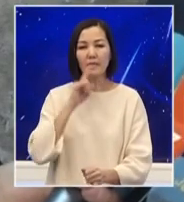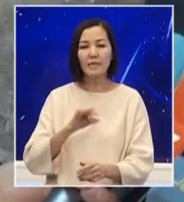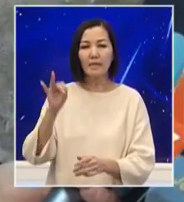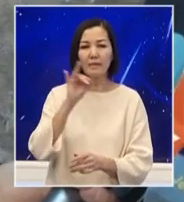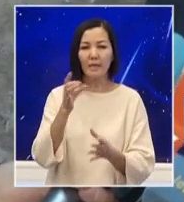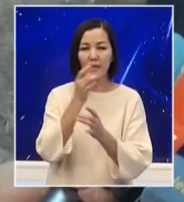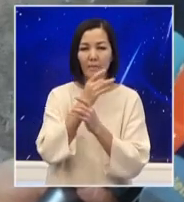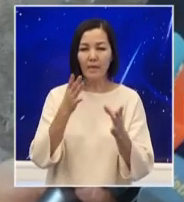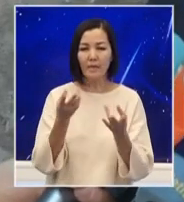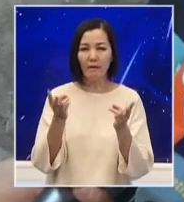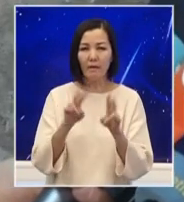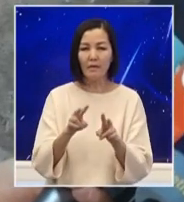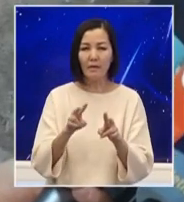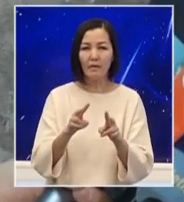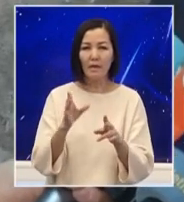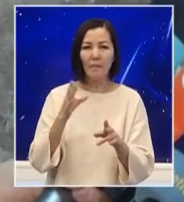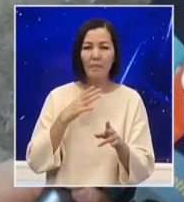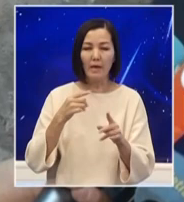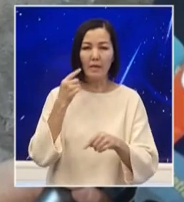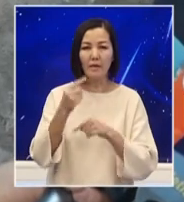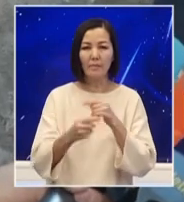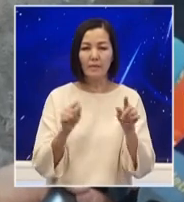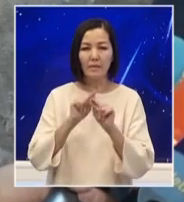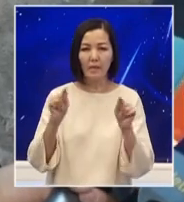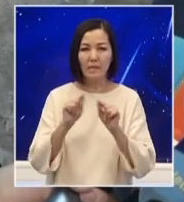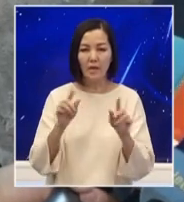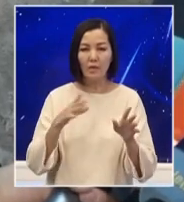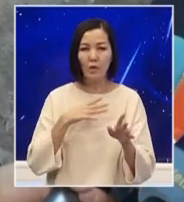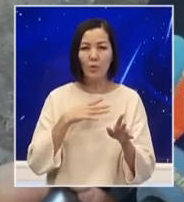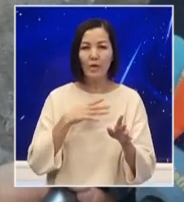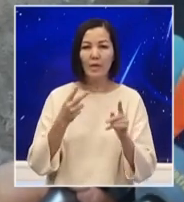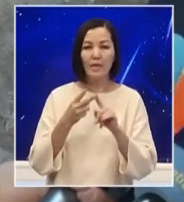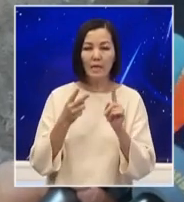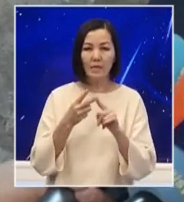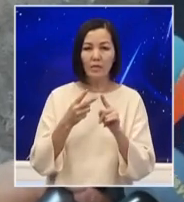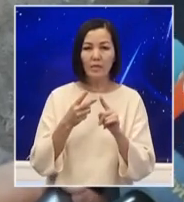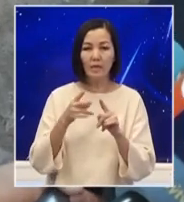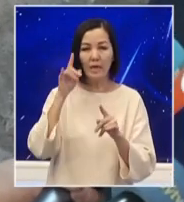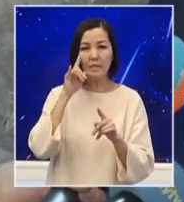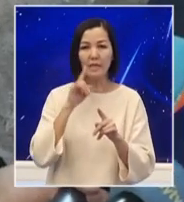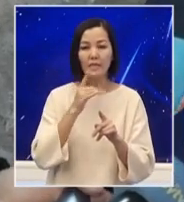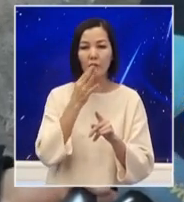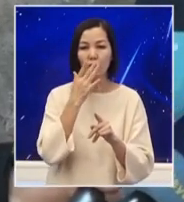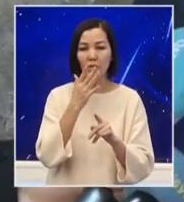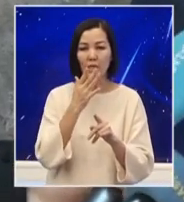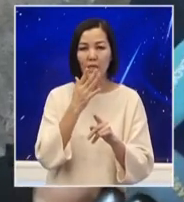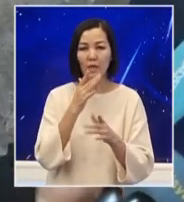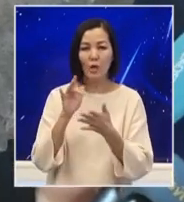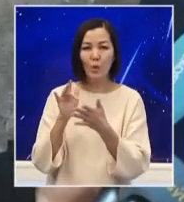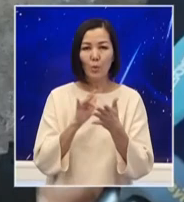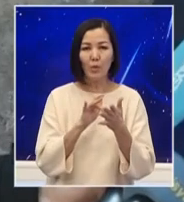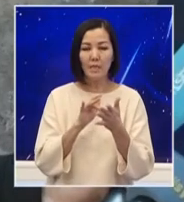мәдени қалдырған мұрамызды кеңінен насихаттау, екінші осы еліміздің және шетелдердегі